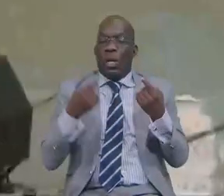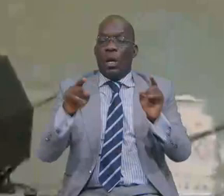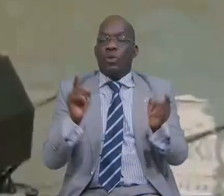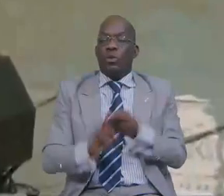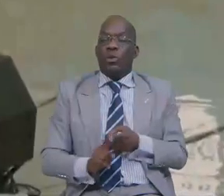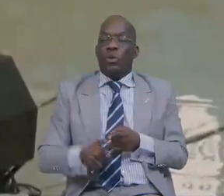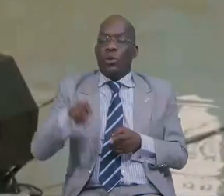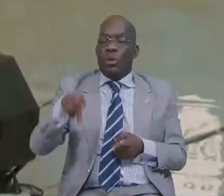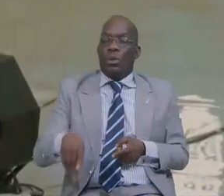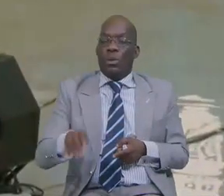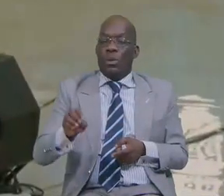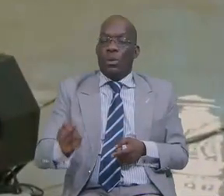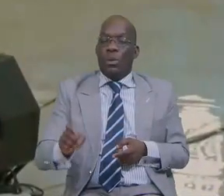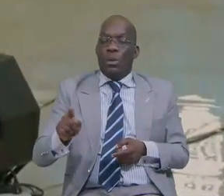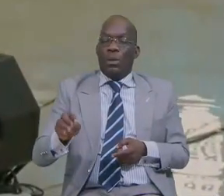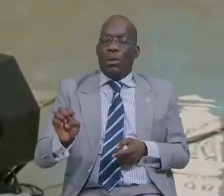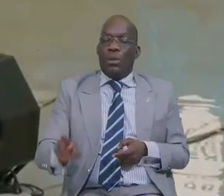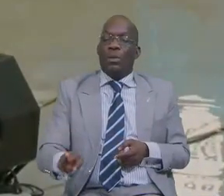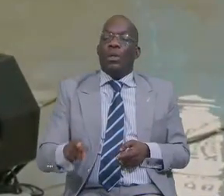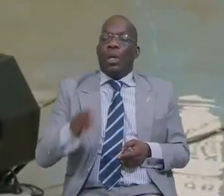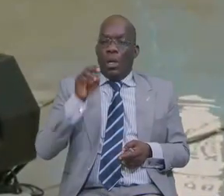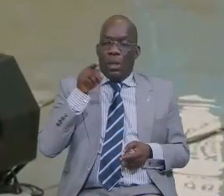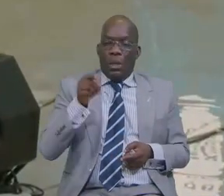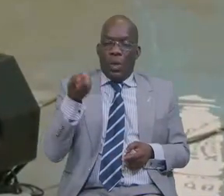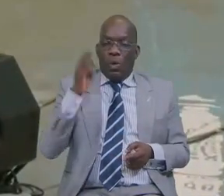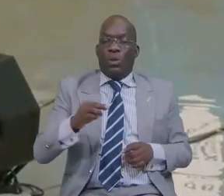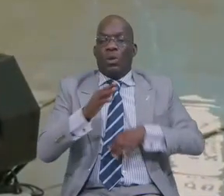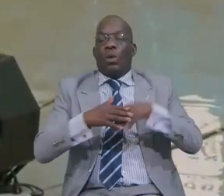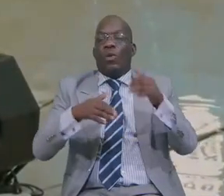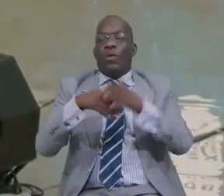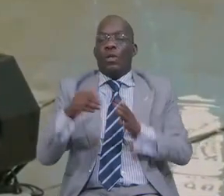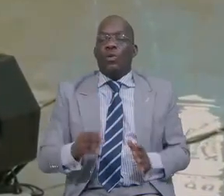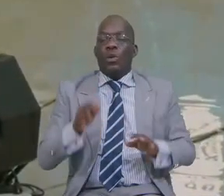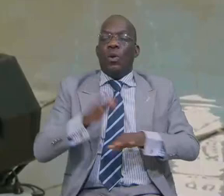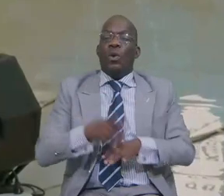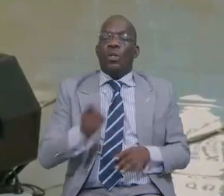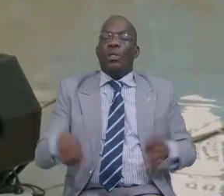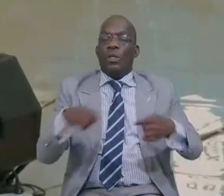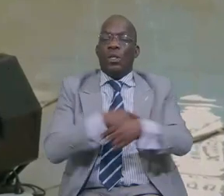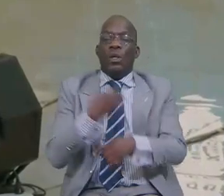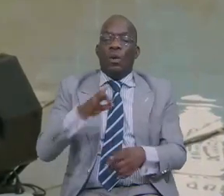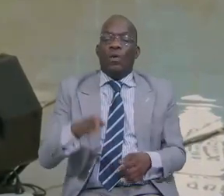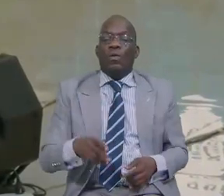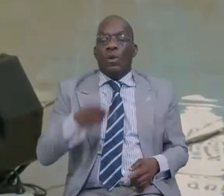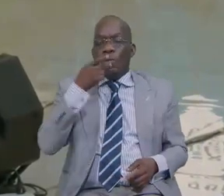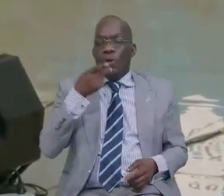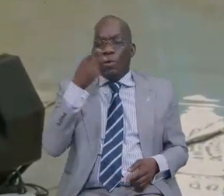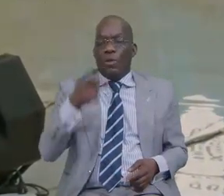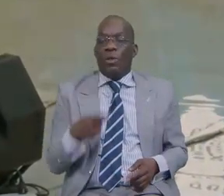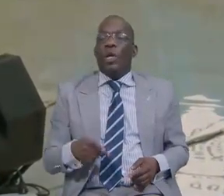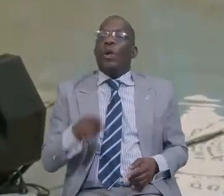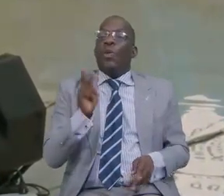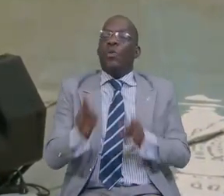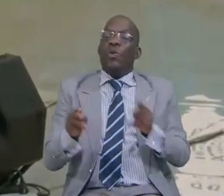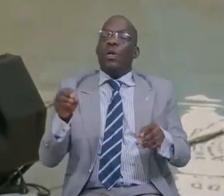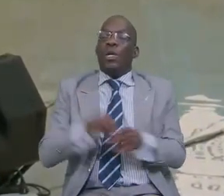Pierre. Il était confortable. Au jour de la Pentecôte, ces gens-là étaient des Juifs. Les Juifs